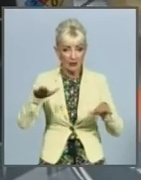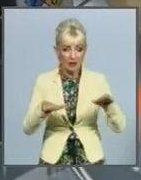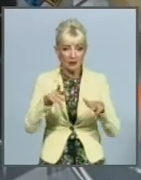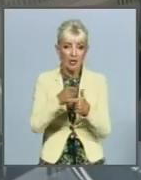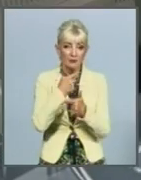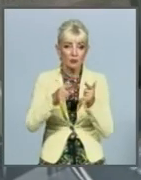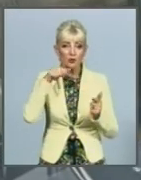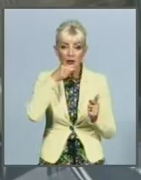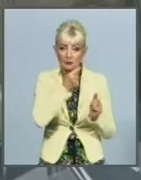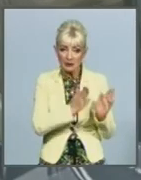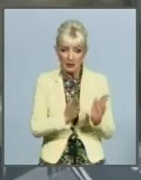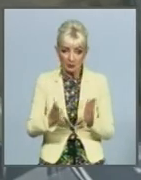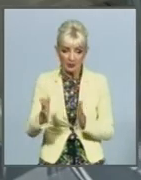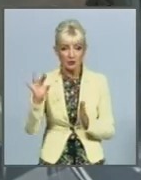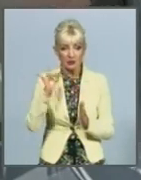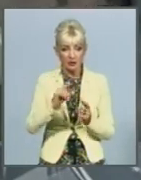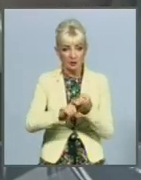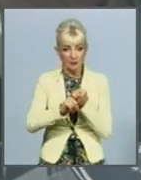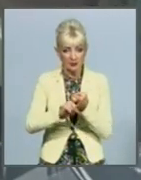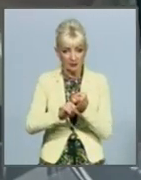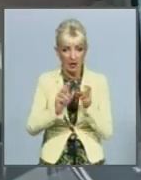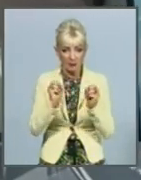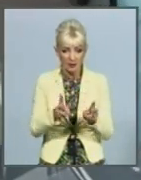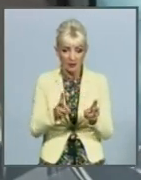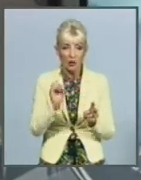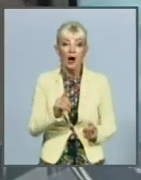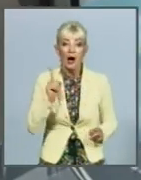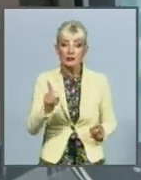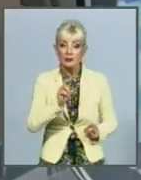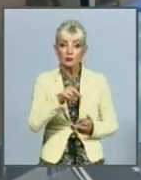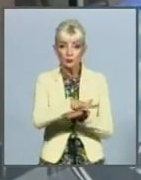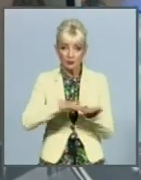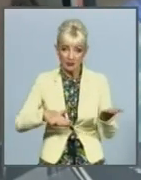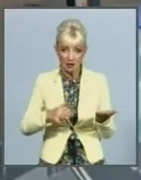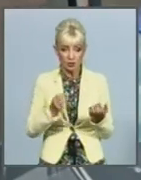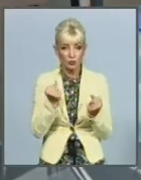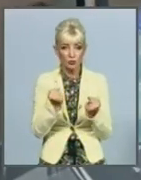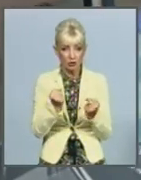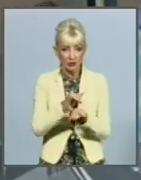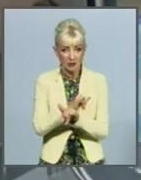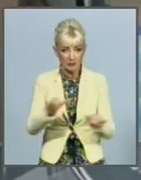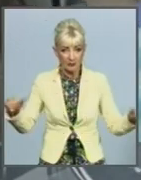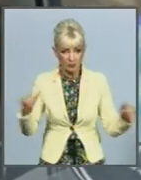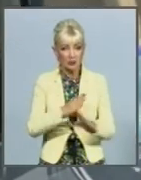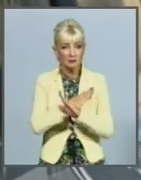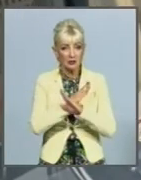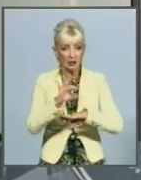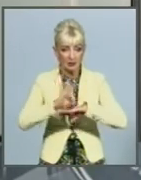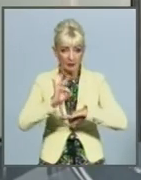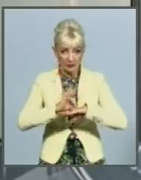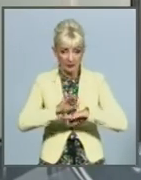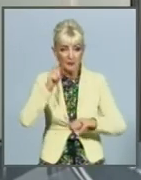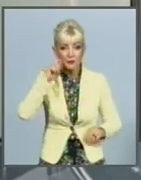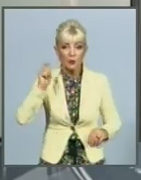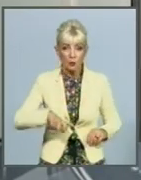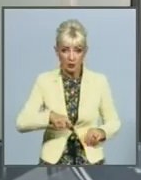економічною стабільністю та епідемічною небезпекою. А з тим, щоби і надалі стримувати розповсюдження смертельної хвороби,